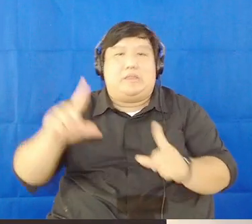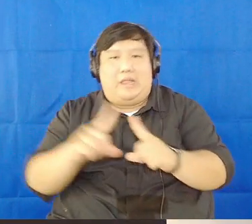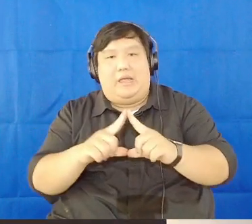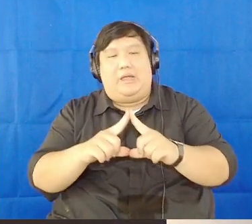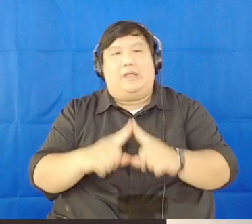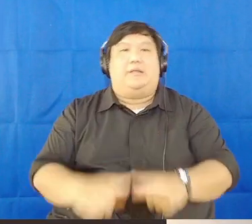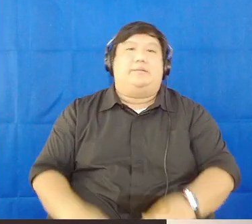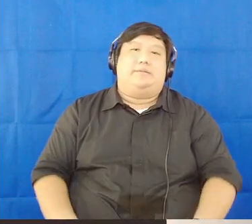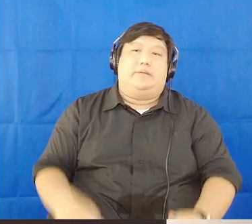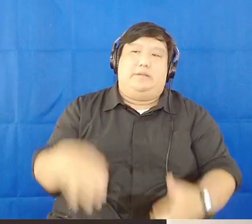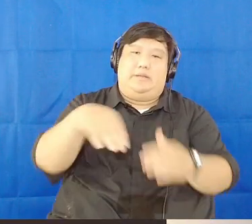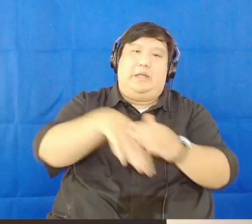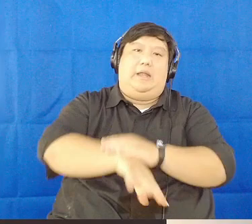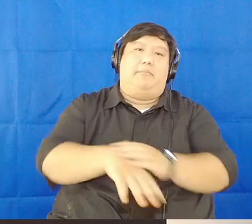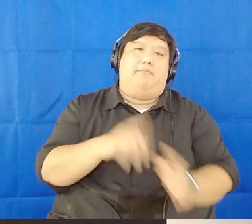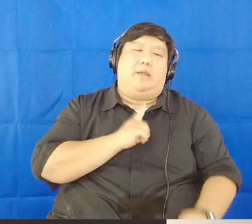kita.